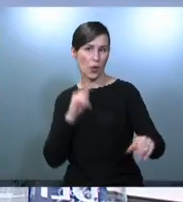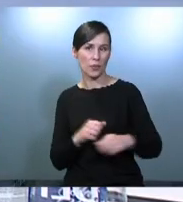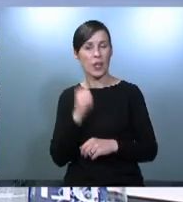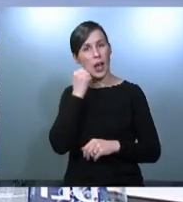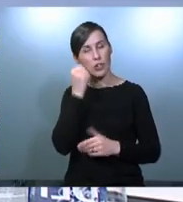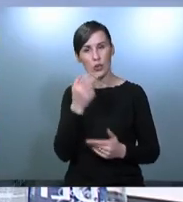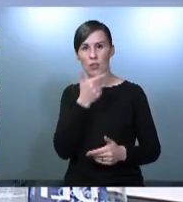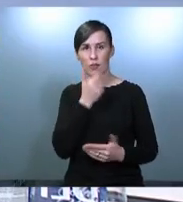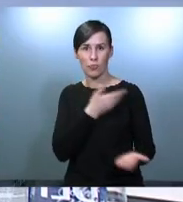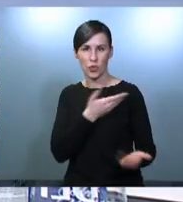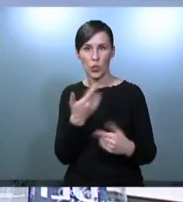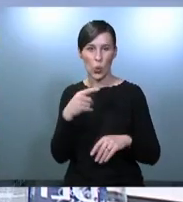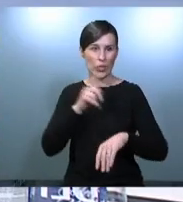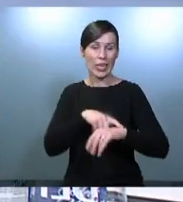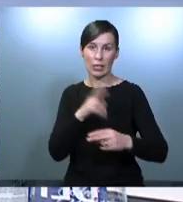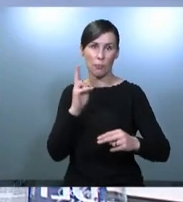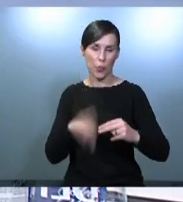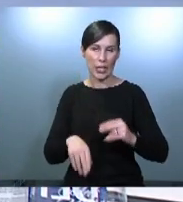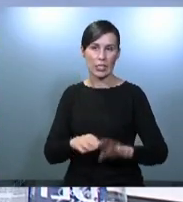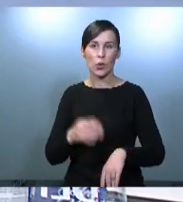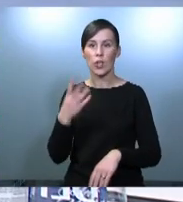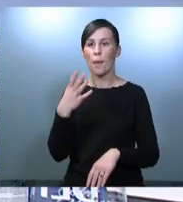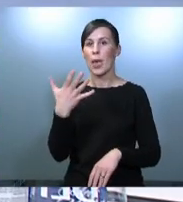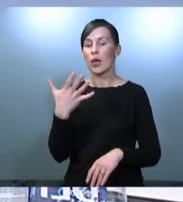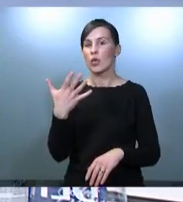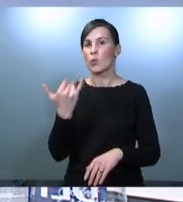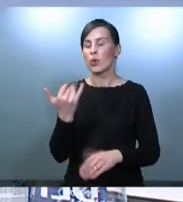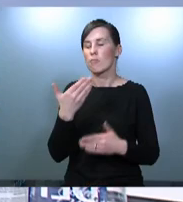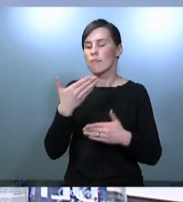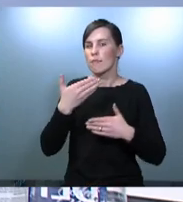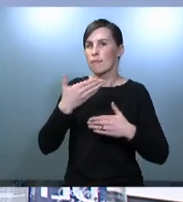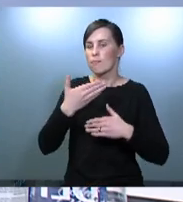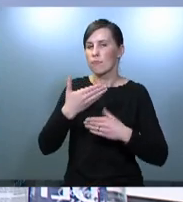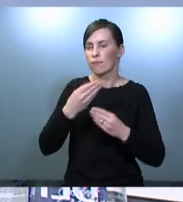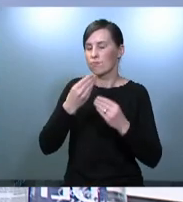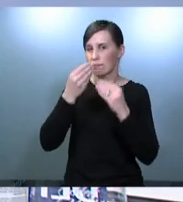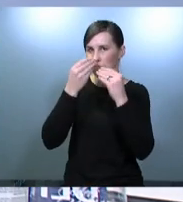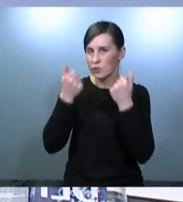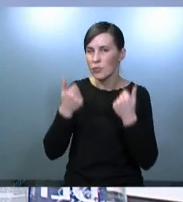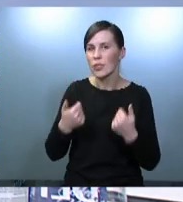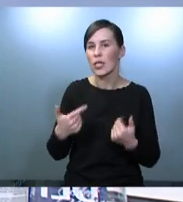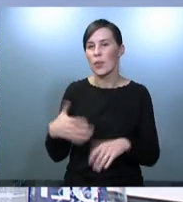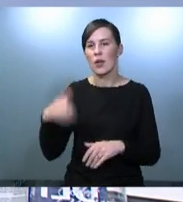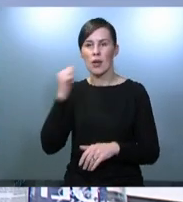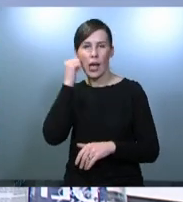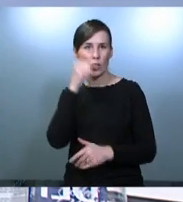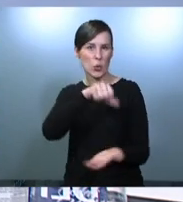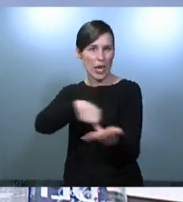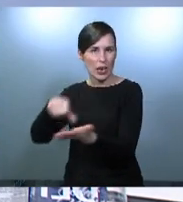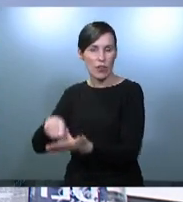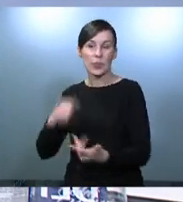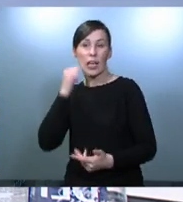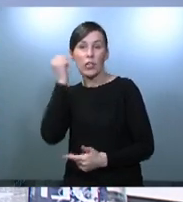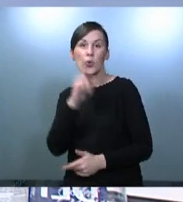žiūrėjote. Laidas, mūsų laikas baigėsi. Deja, 45 minutės pralėkė akimirksniu. Aš visiems debatų dalyviams dėkoju už jų